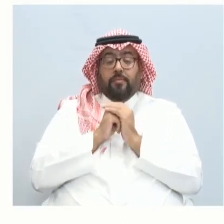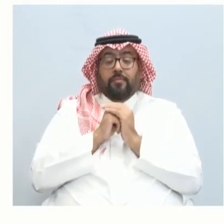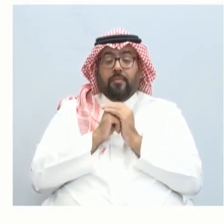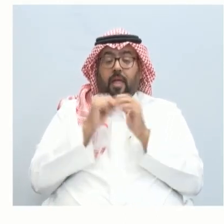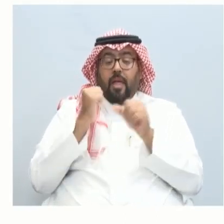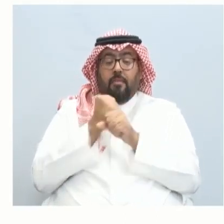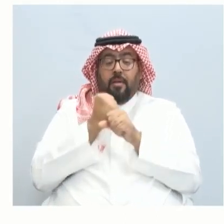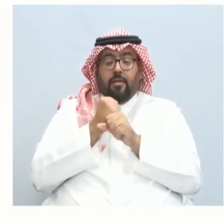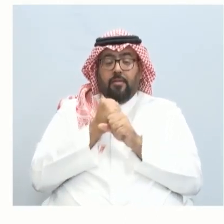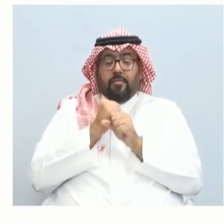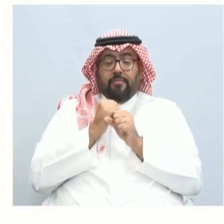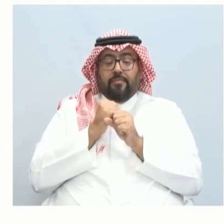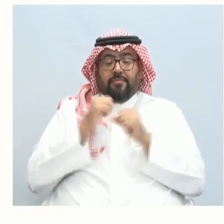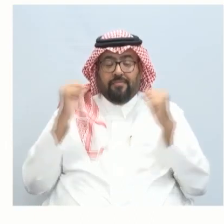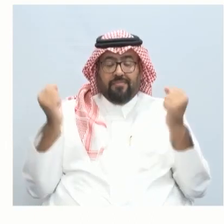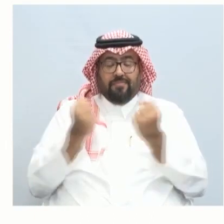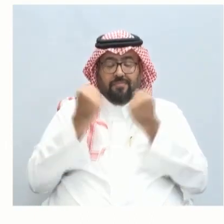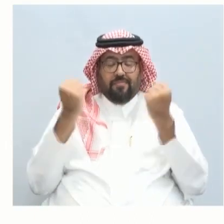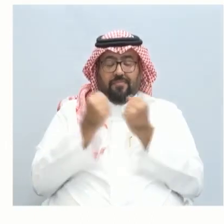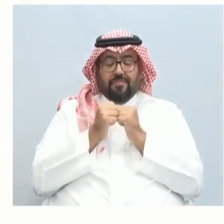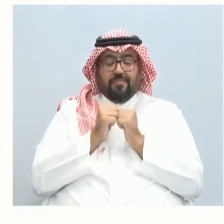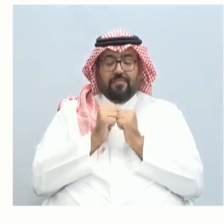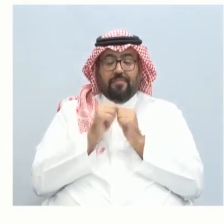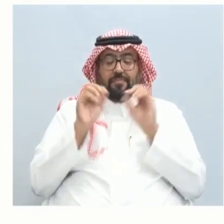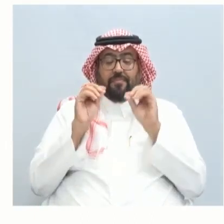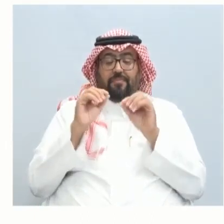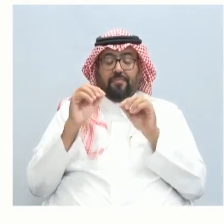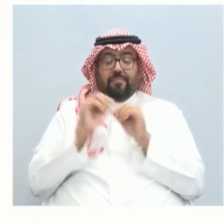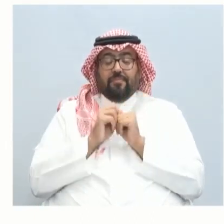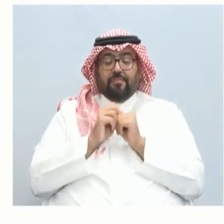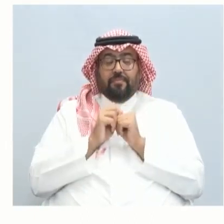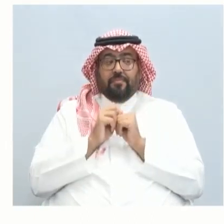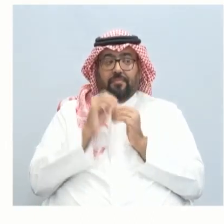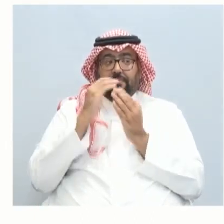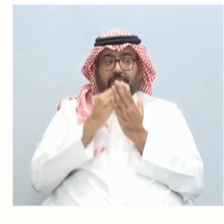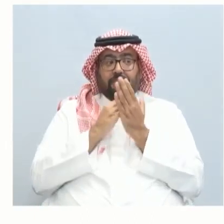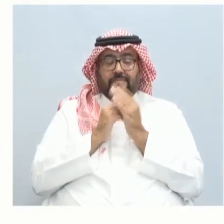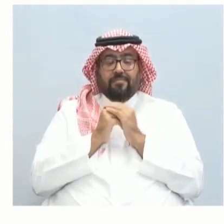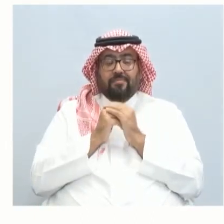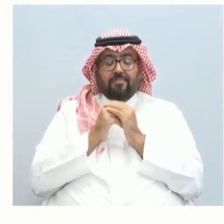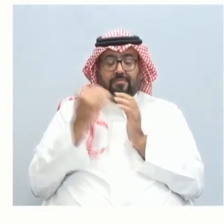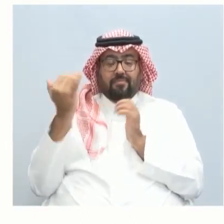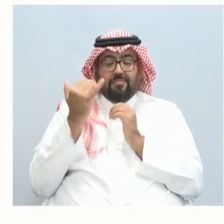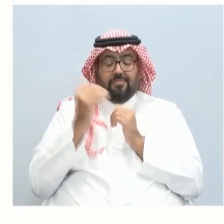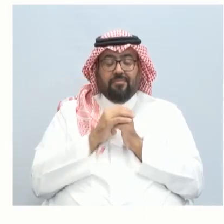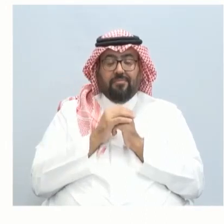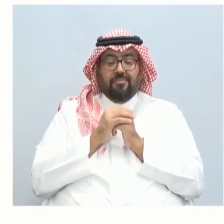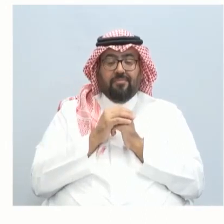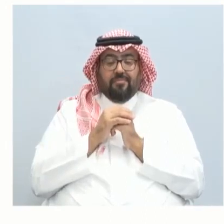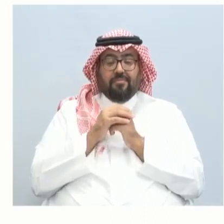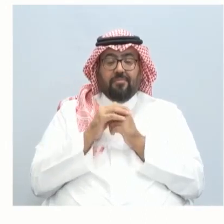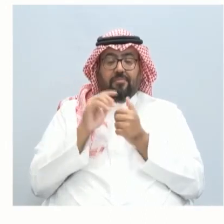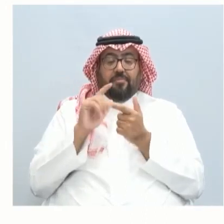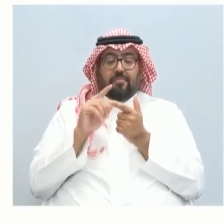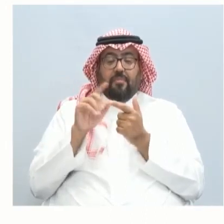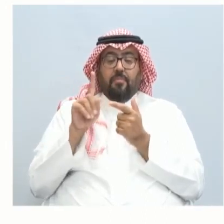واعمالنا وانشطه والانشطه التي نقوم بها نرتب الاهم فالمهم